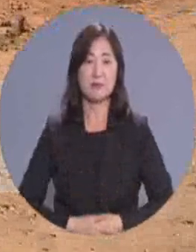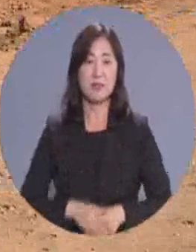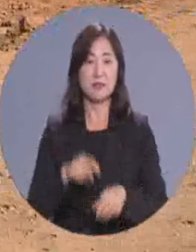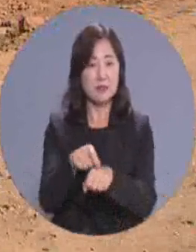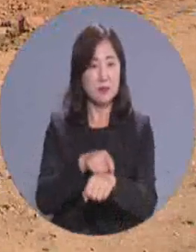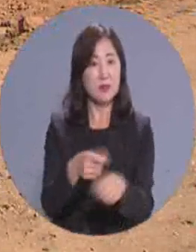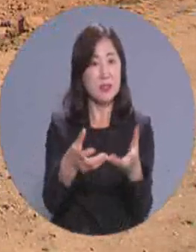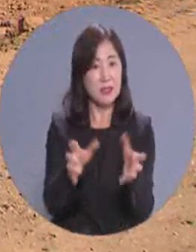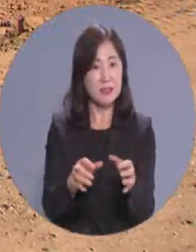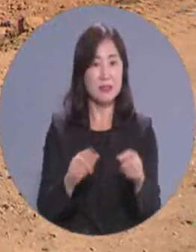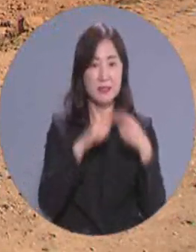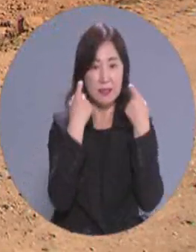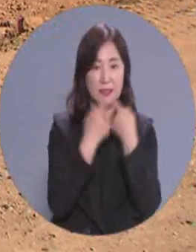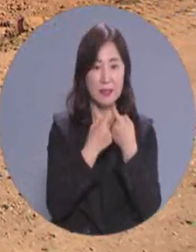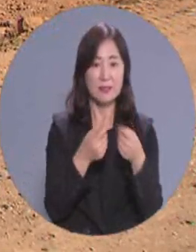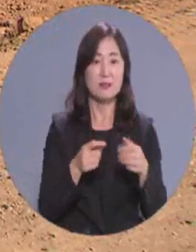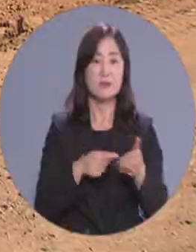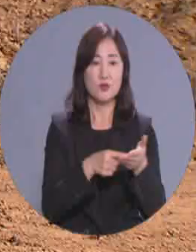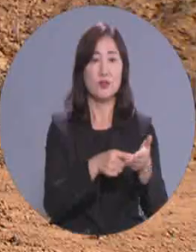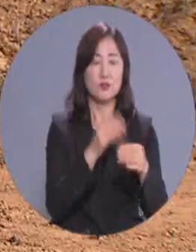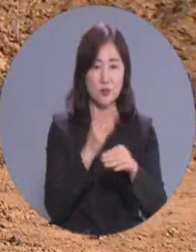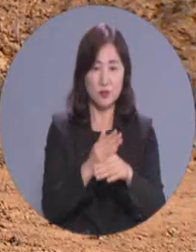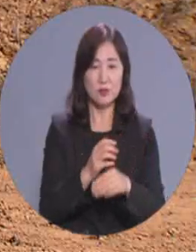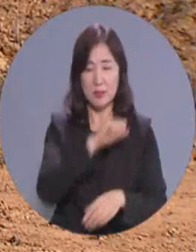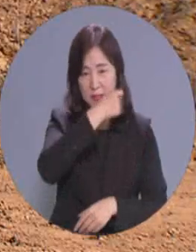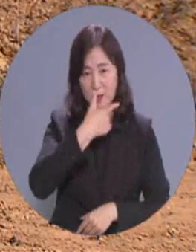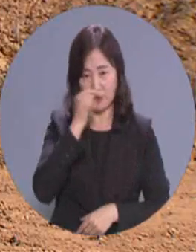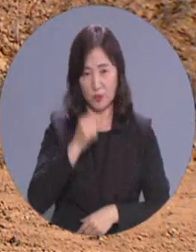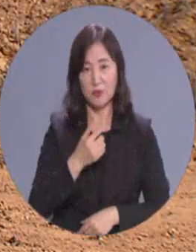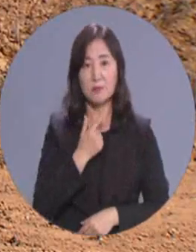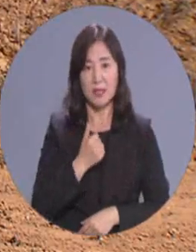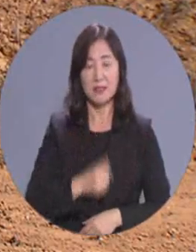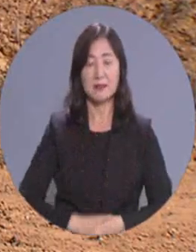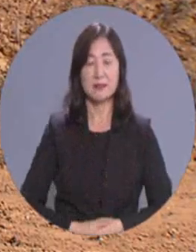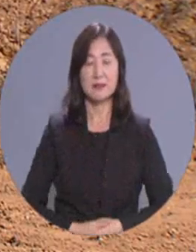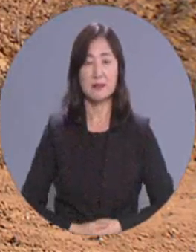조성을 민간개발사업으로 추진하다 자금난으로 중단됐습니다